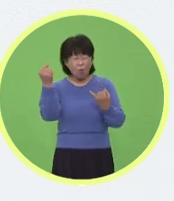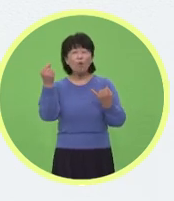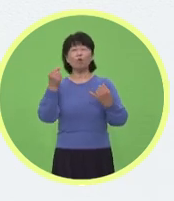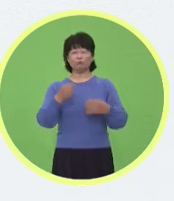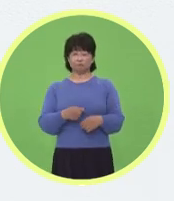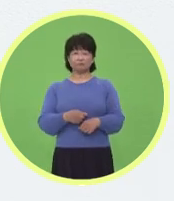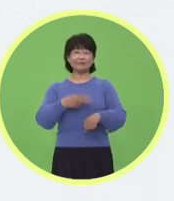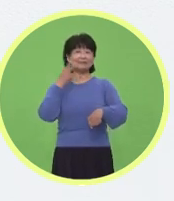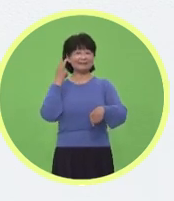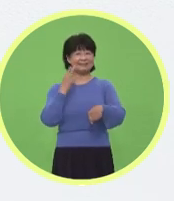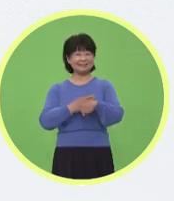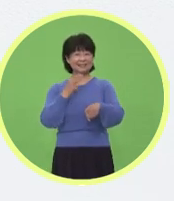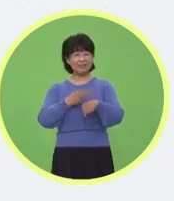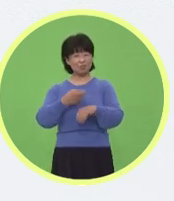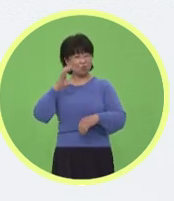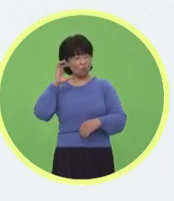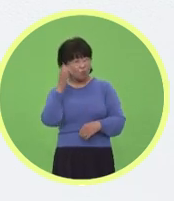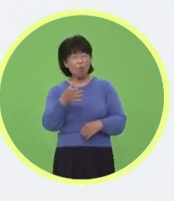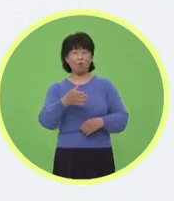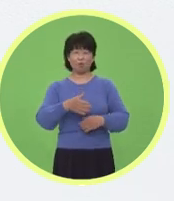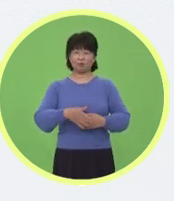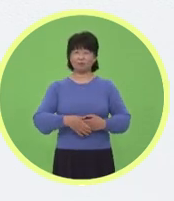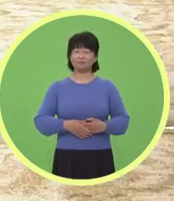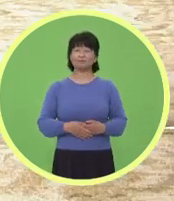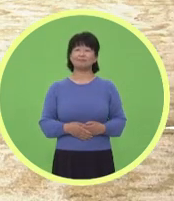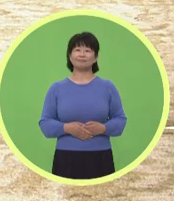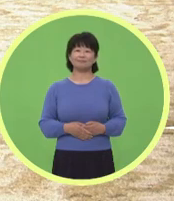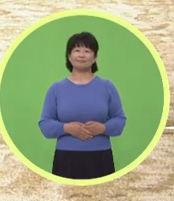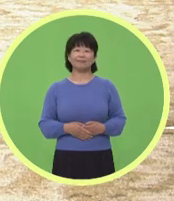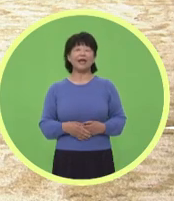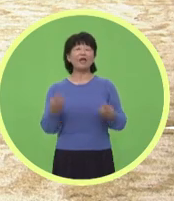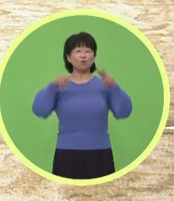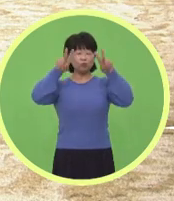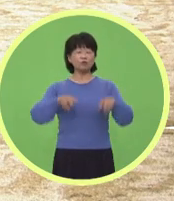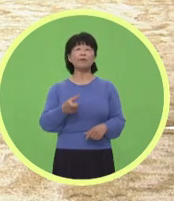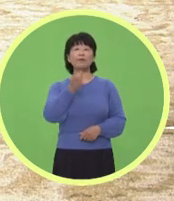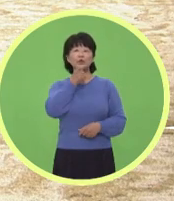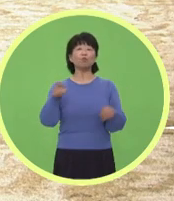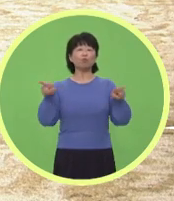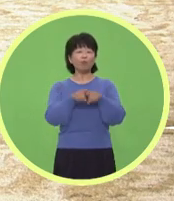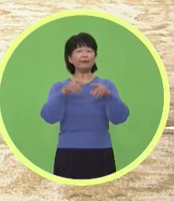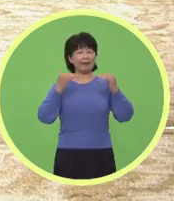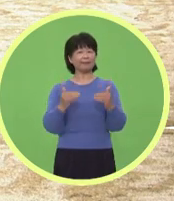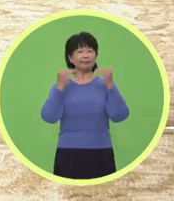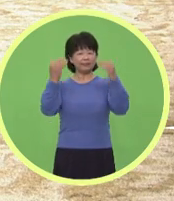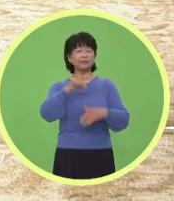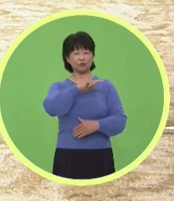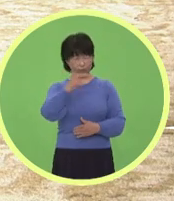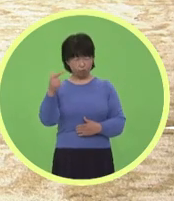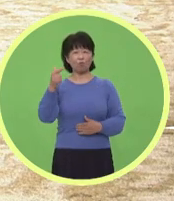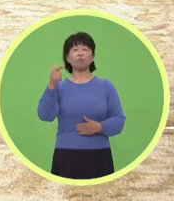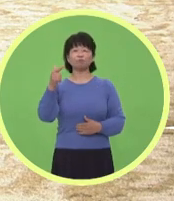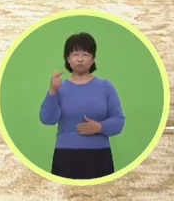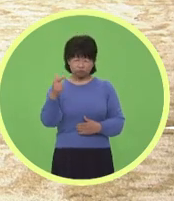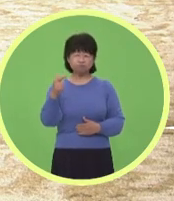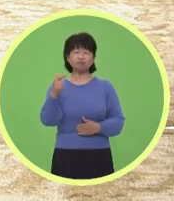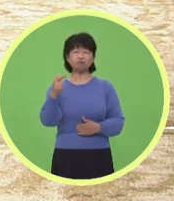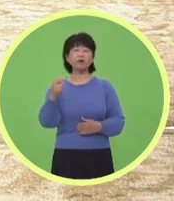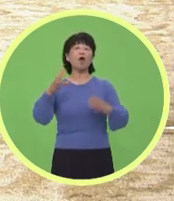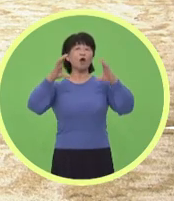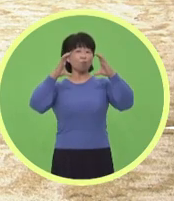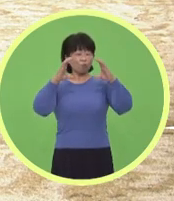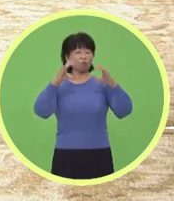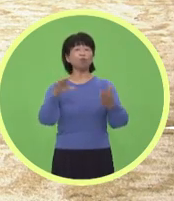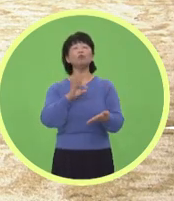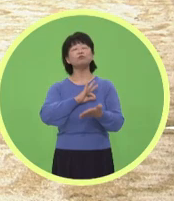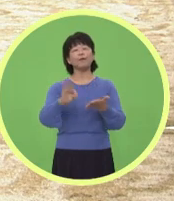1ほどの太さだそうです。これはすごい技術。 さて広島針とともに発展してきた製品とは、